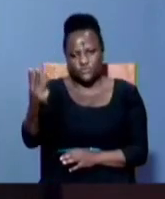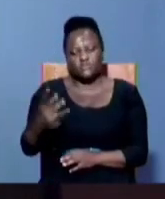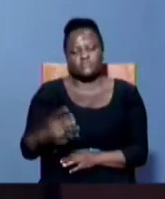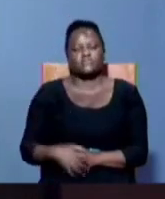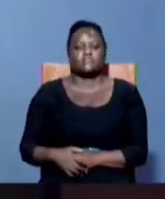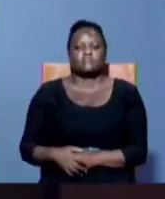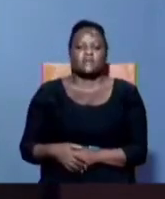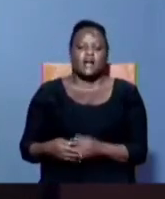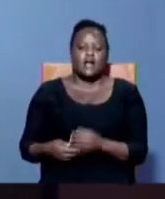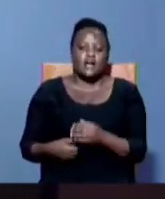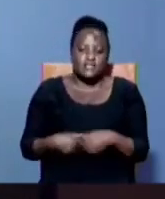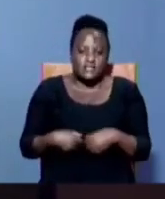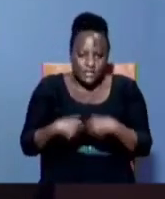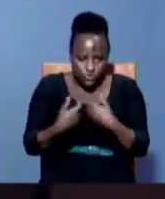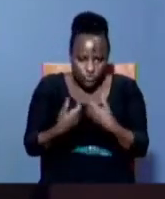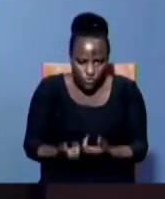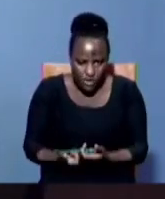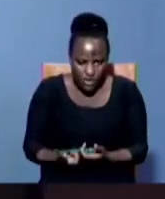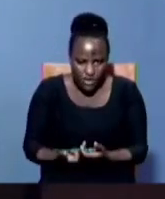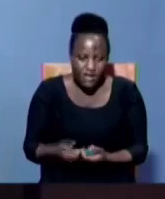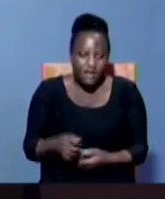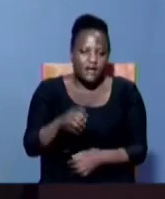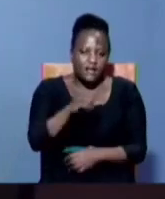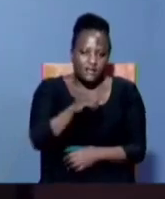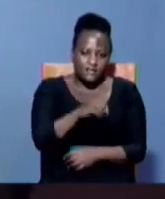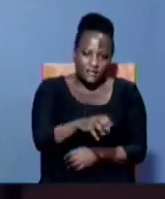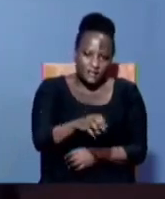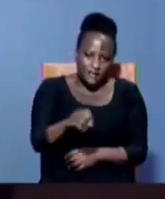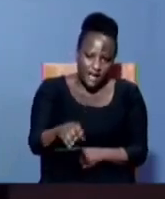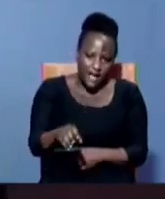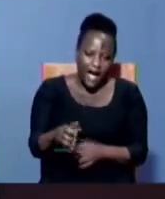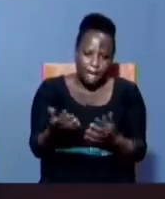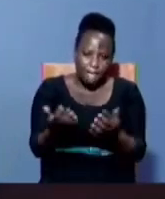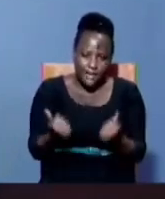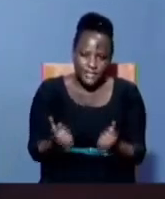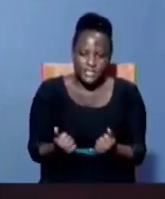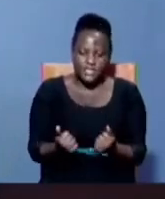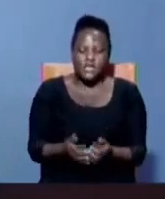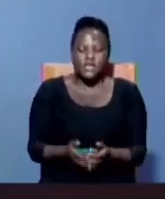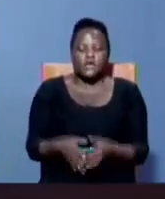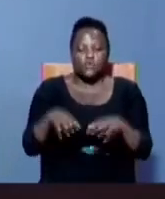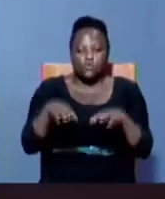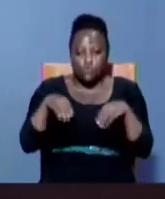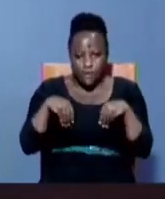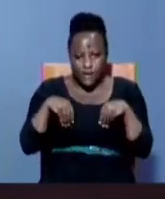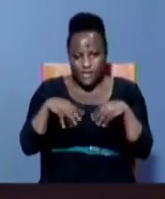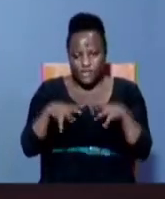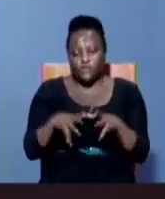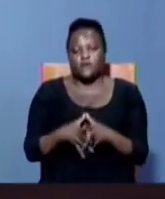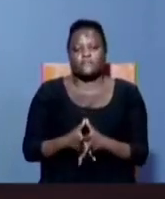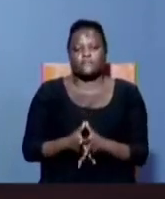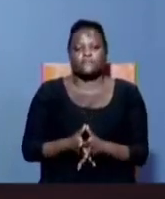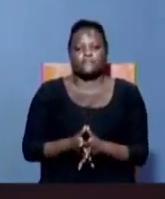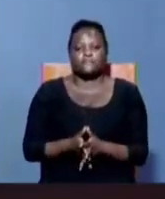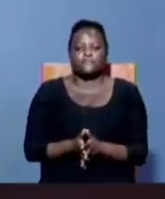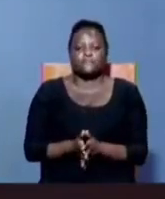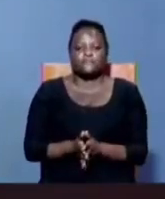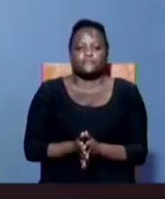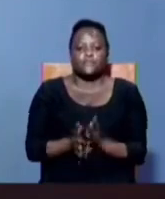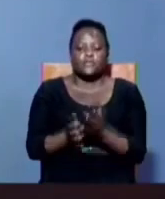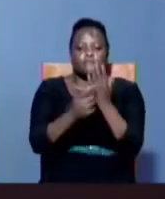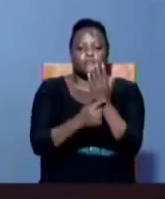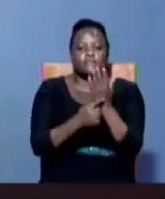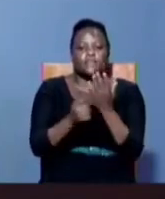kukubaliwa. Yaani bila damu hakuna kukubaliwa, kwa sababu damu, Biblia imeeleza vizuri kwenye Kumbukumbu